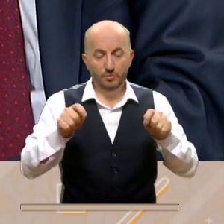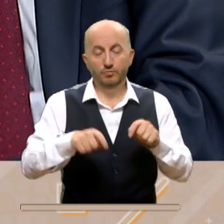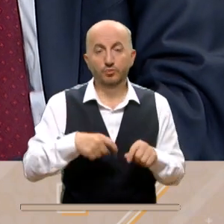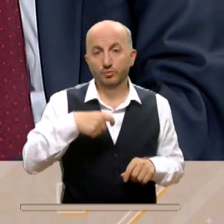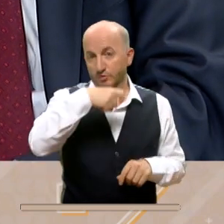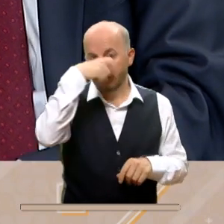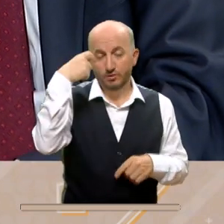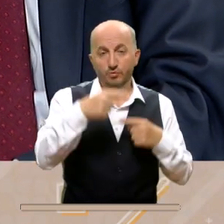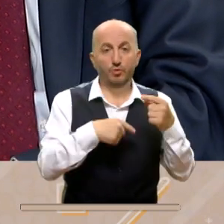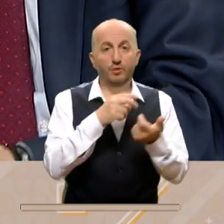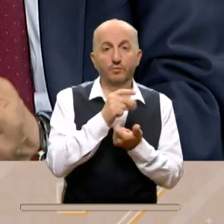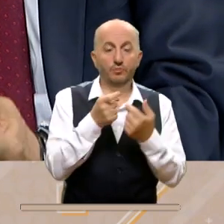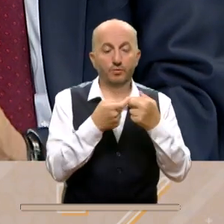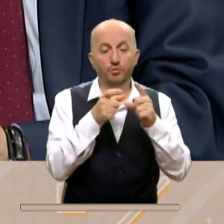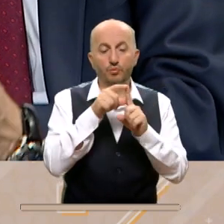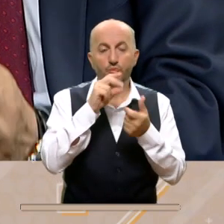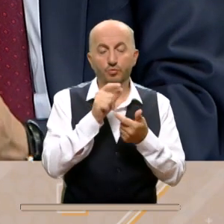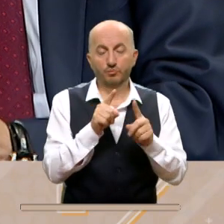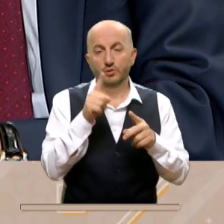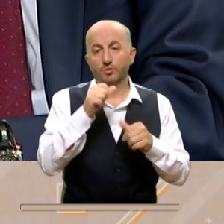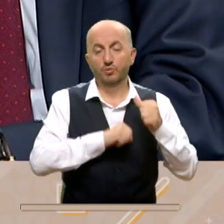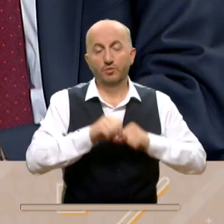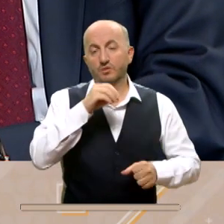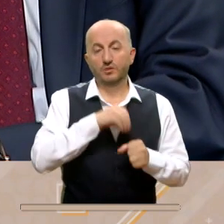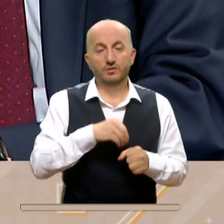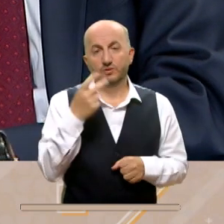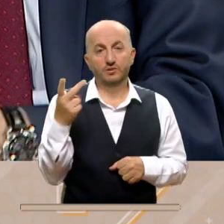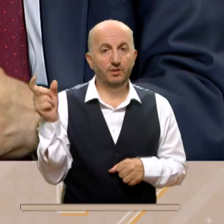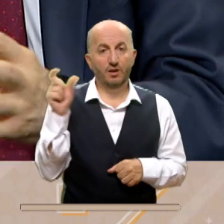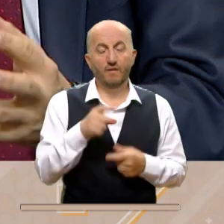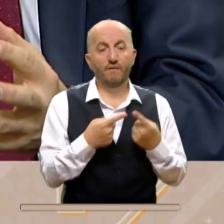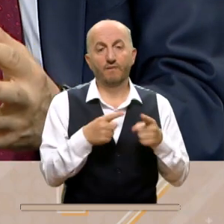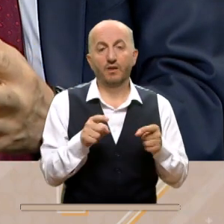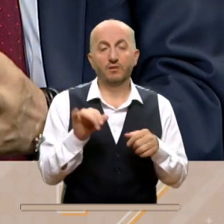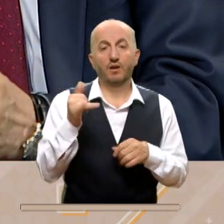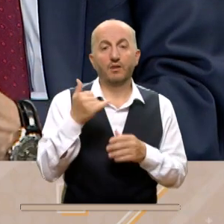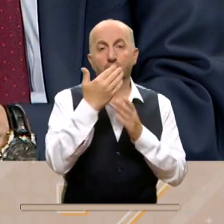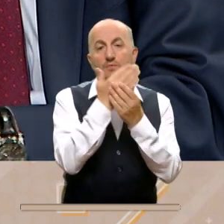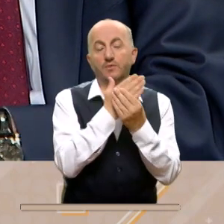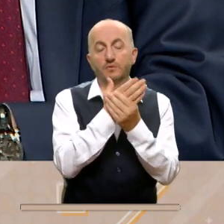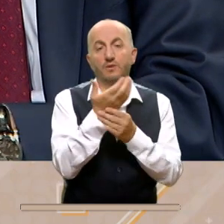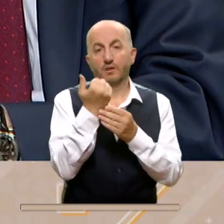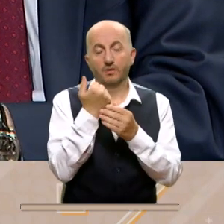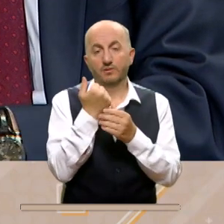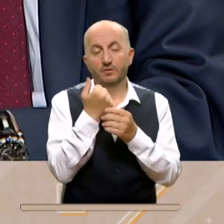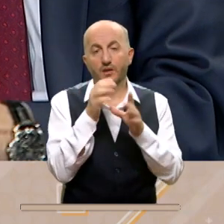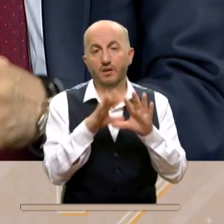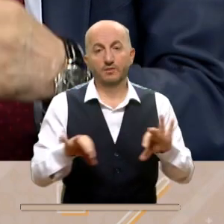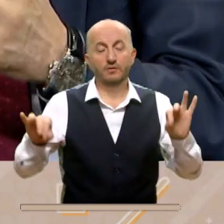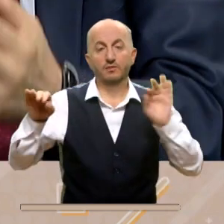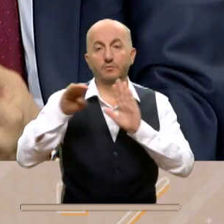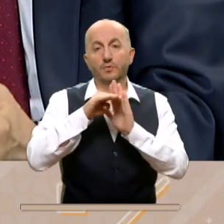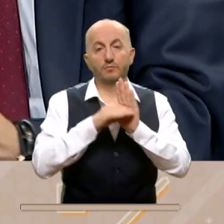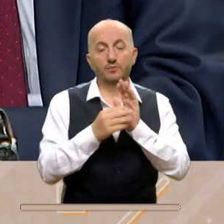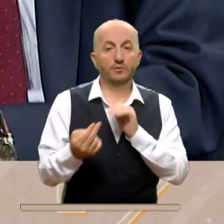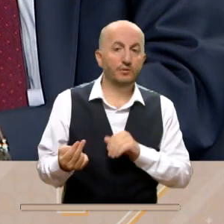Ürdün'de bir üniversitede 2 ay farklı Arapça dersleri alarak adeta hazırlık programının 7.